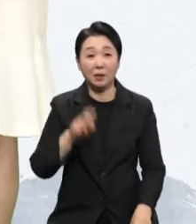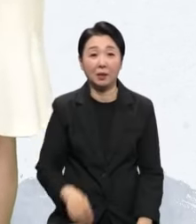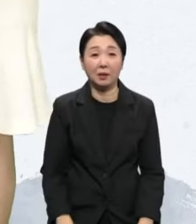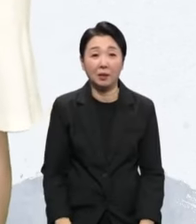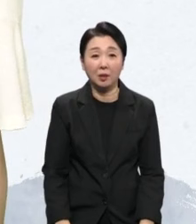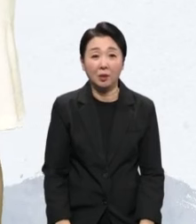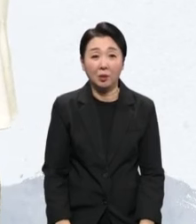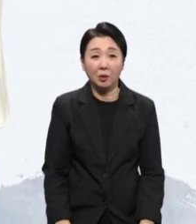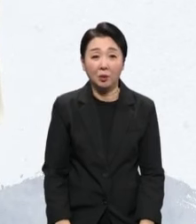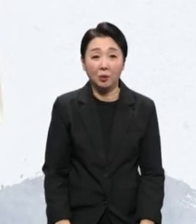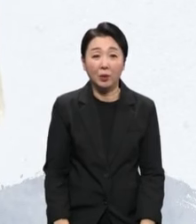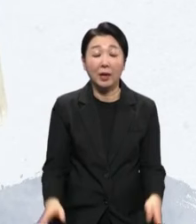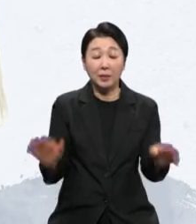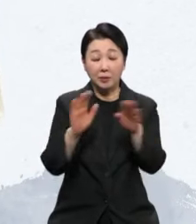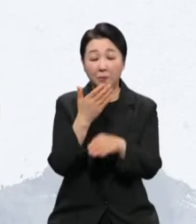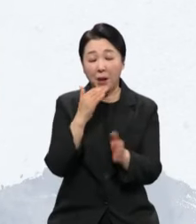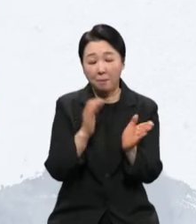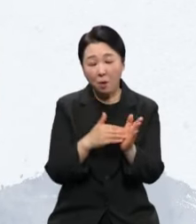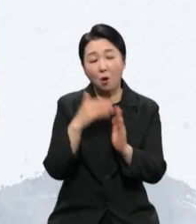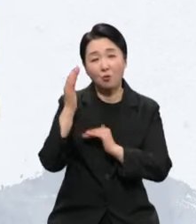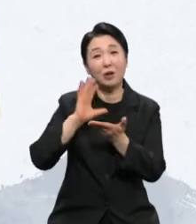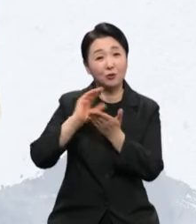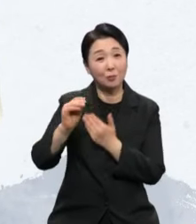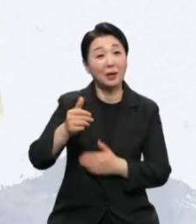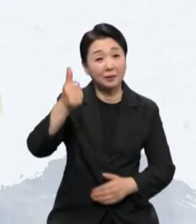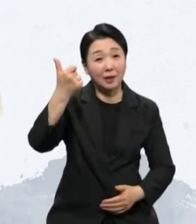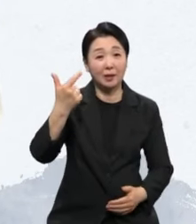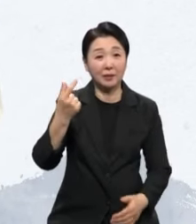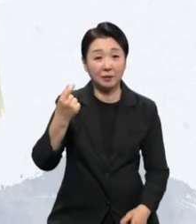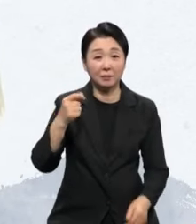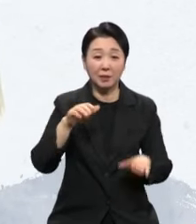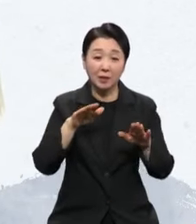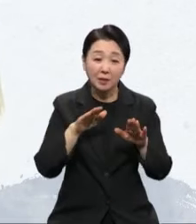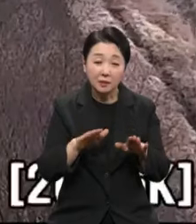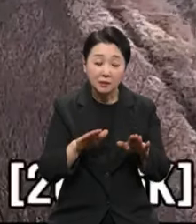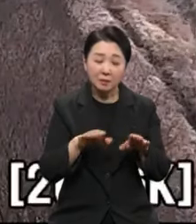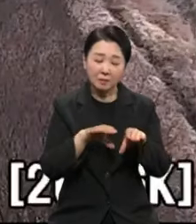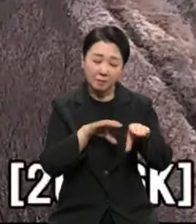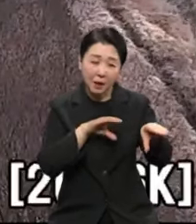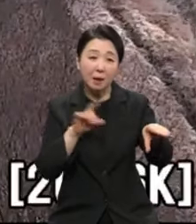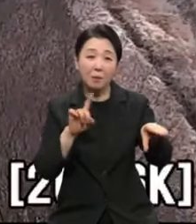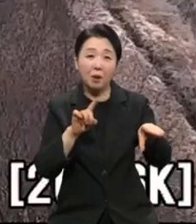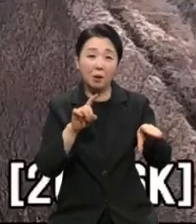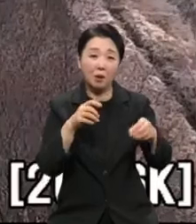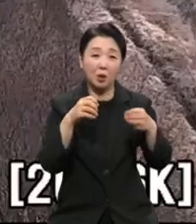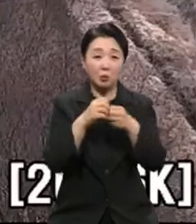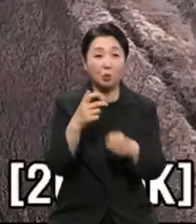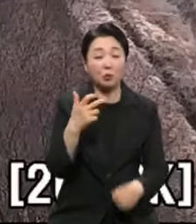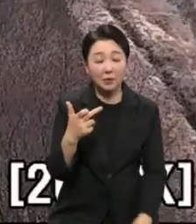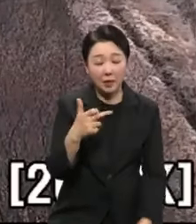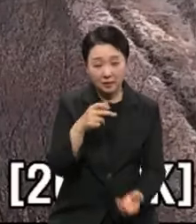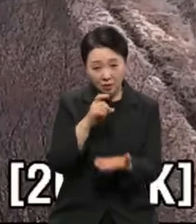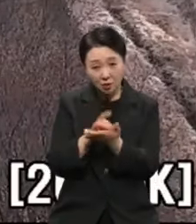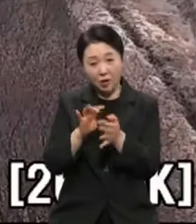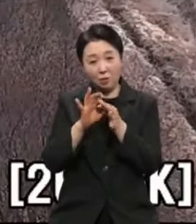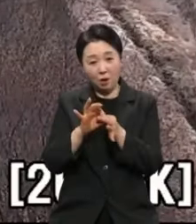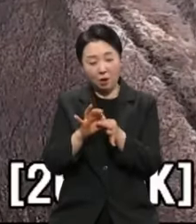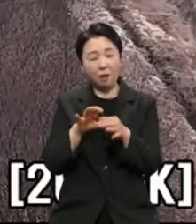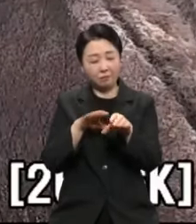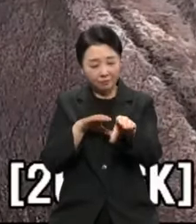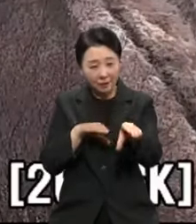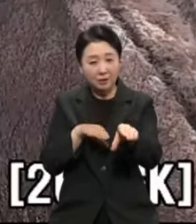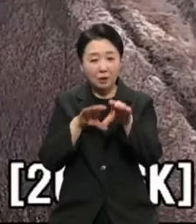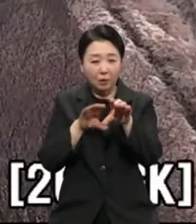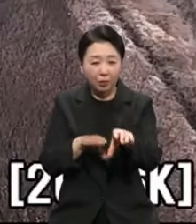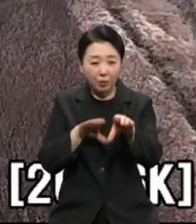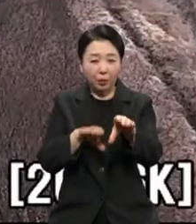저녁을 드시고 출발하신 것도 나쁘지 않겠습니다 지금 유일한 정체는 논산 천안선 위로 이어지는데요 아직은 주춤하는